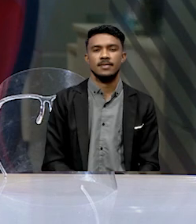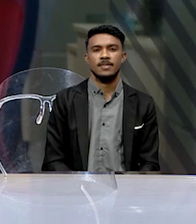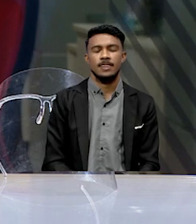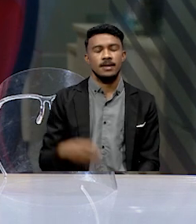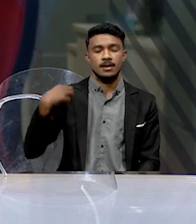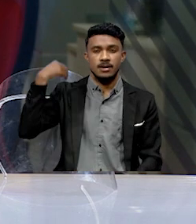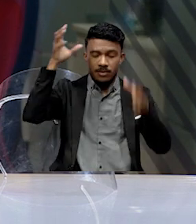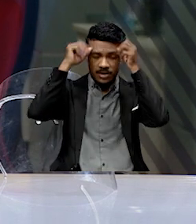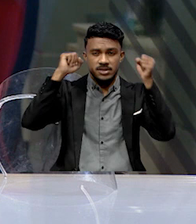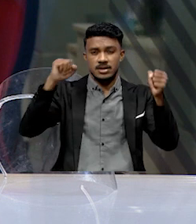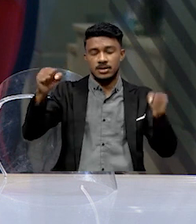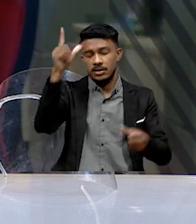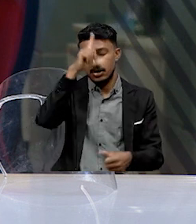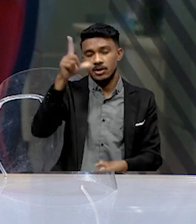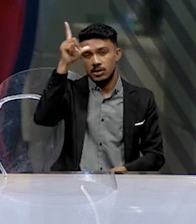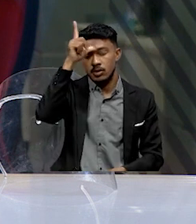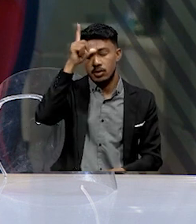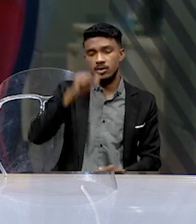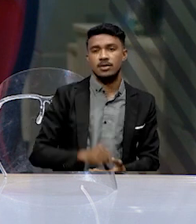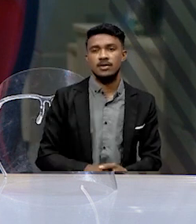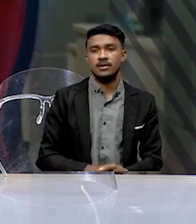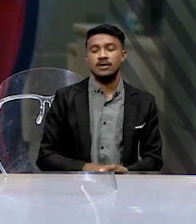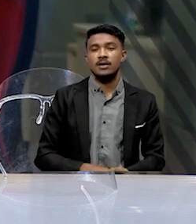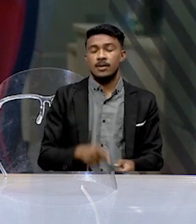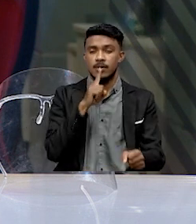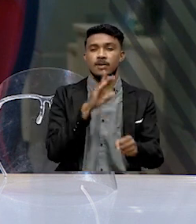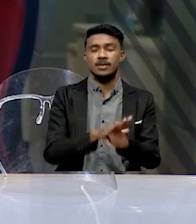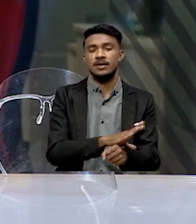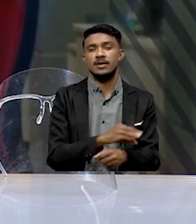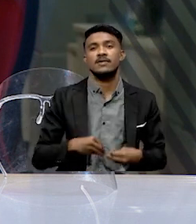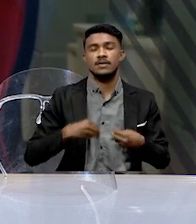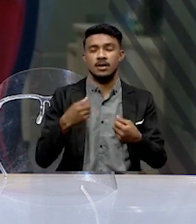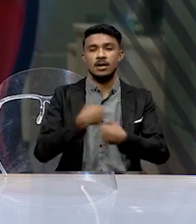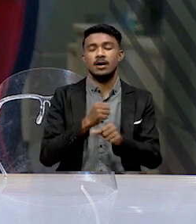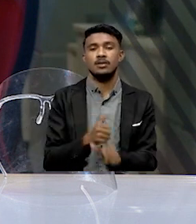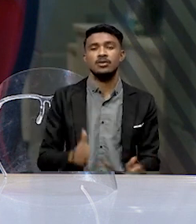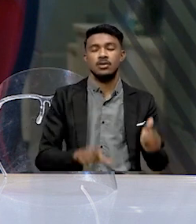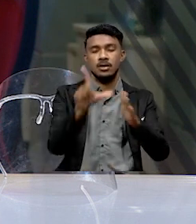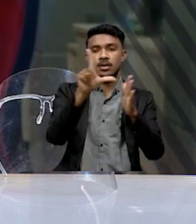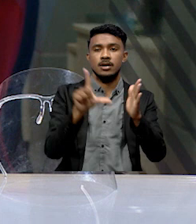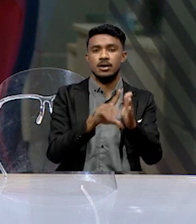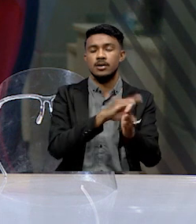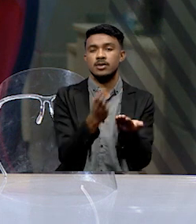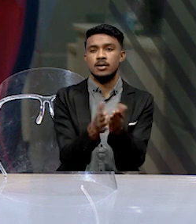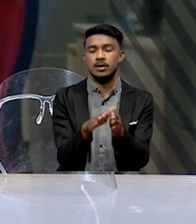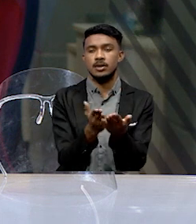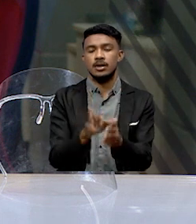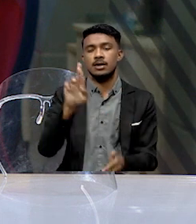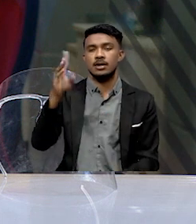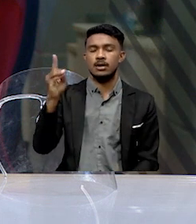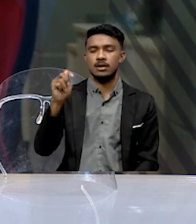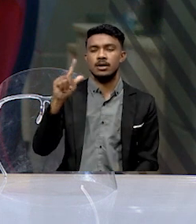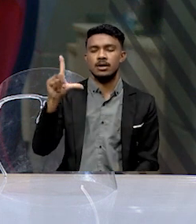Candidato Presidente Repubblica Francisco Guterres Luolo promete se cumpre dei lei no Constituição RTLI